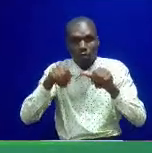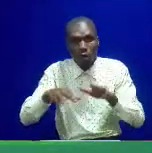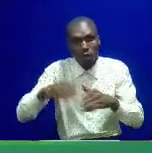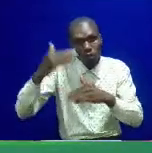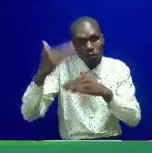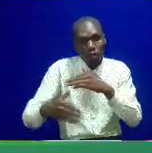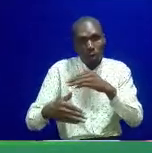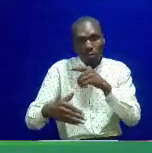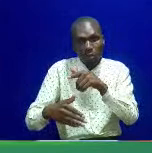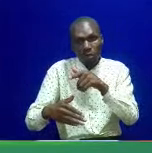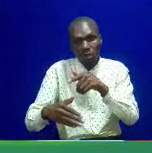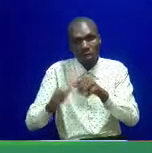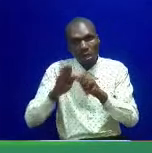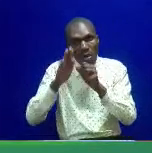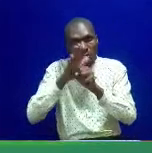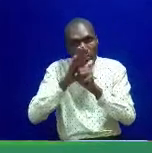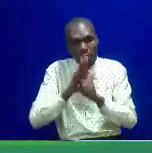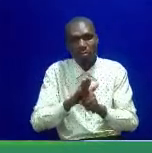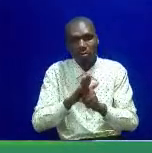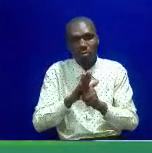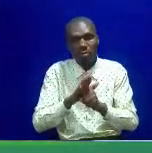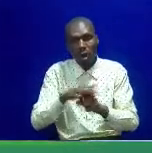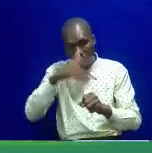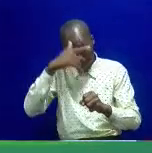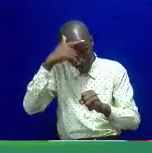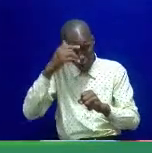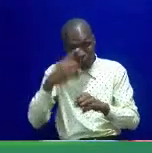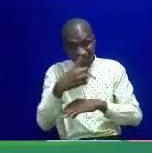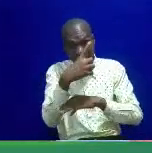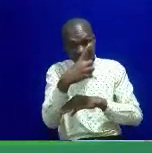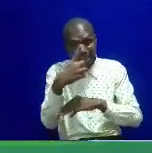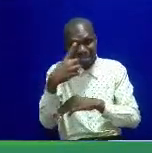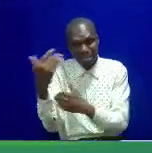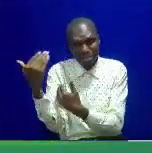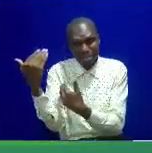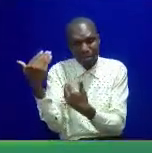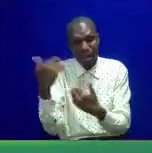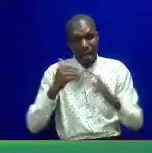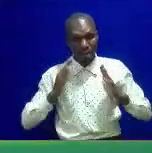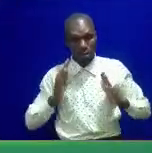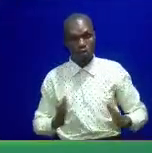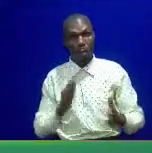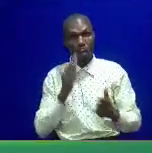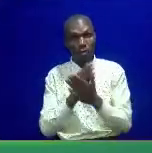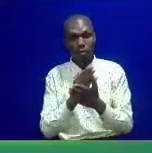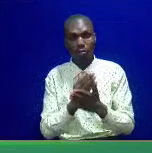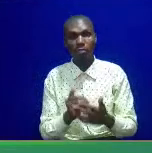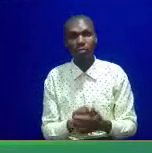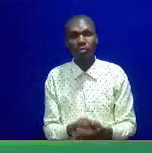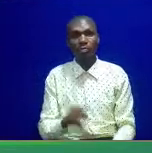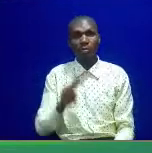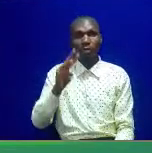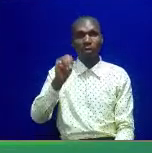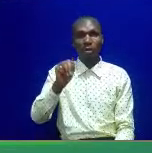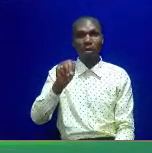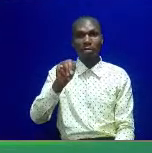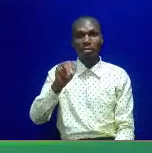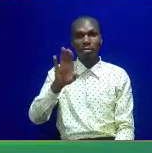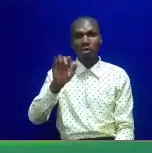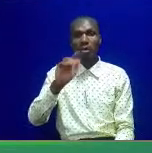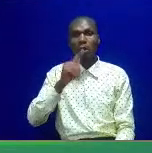tutasimamisha hiyo unyanyasaji kwa sababu kila mtoto ako na haki. Aba MCA baikira na sense